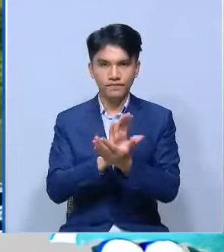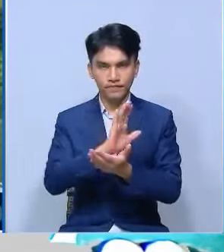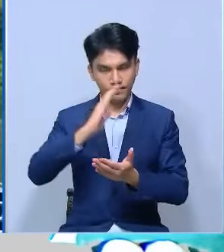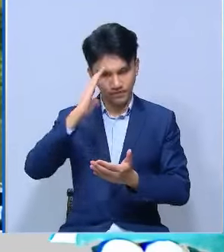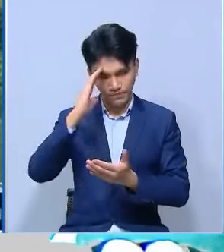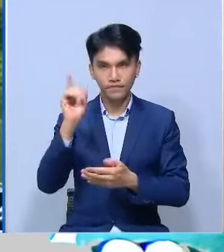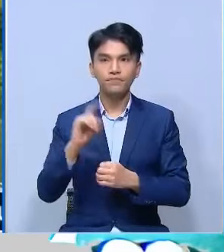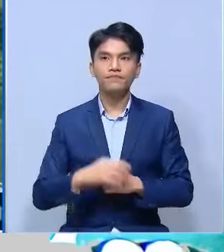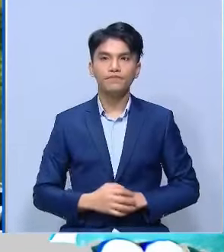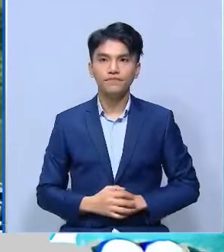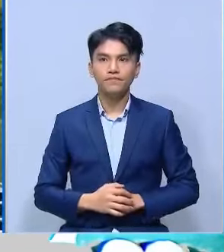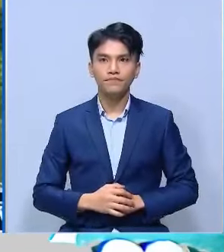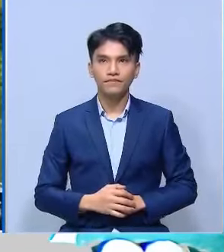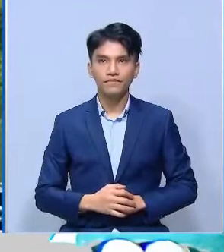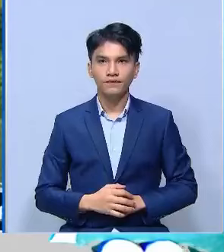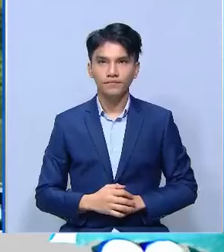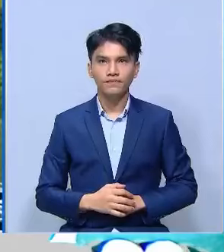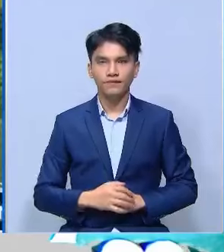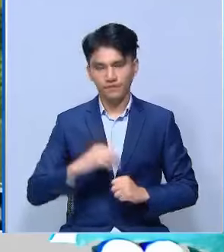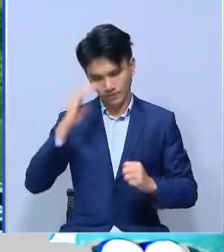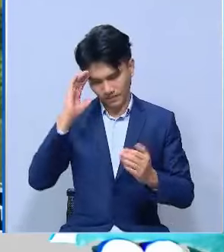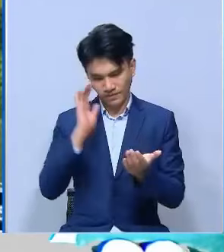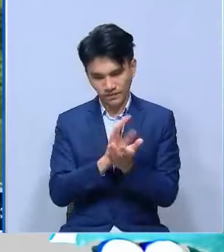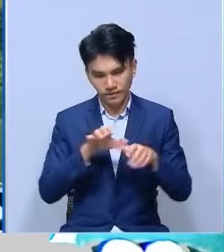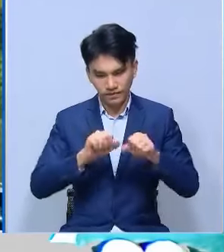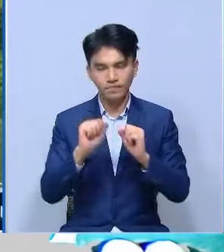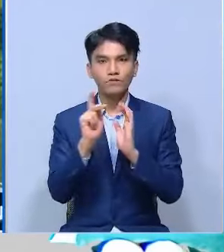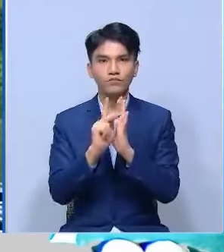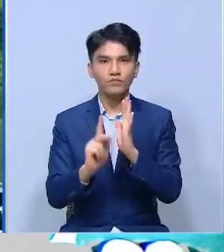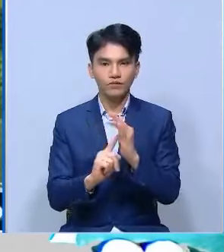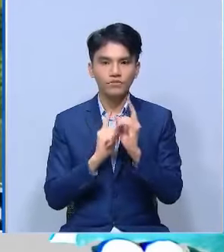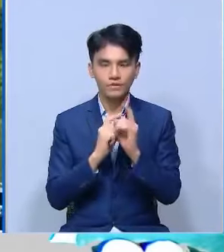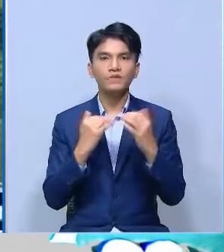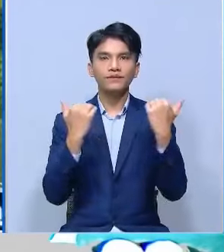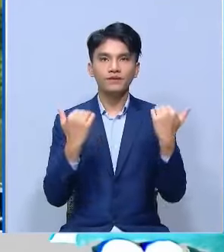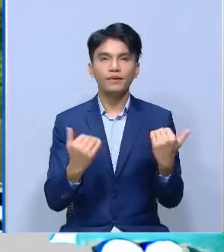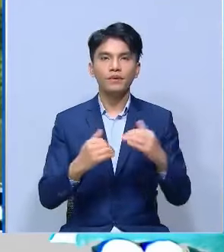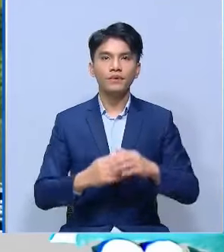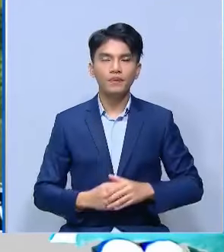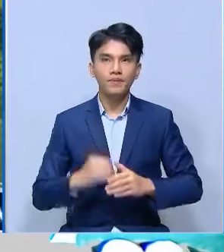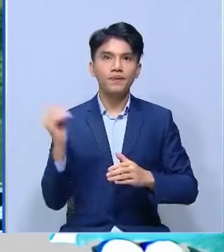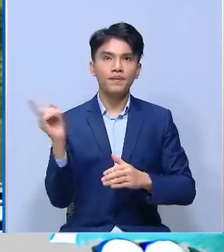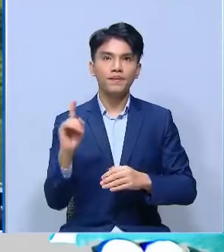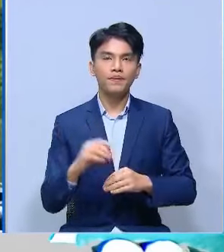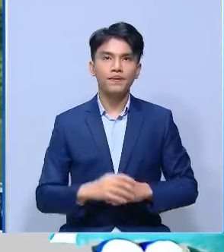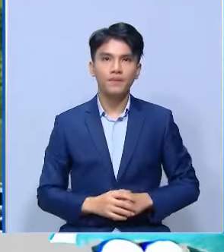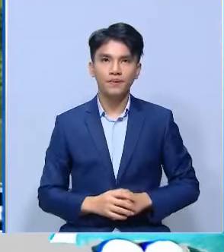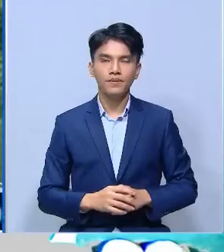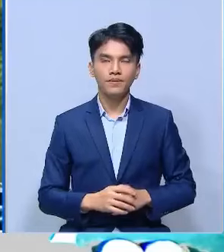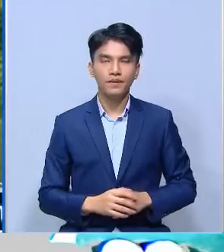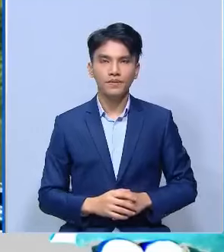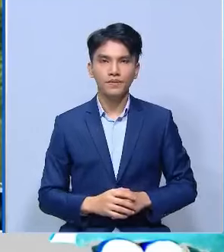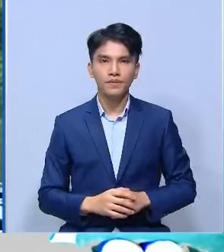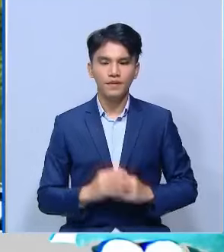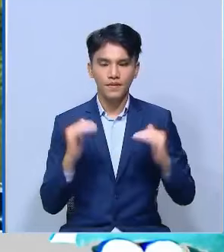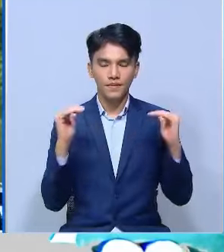ายนี้นะคะก็นำตัวส่งให้กับทางตำรวจดำเนินคดีแล้วนะคะซึ่งแน่นอนค่ะว่าเจ้าตัวเนี่ยคือเขารู้สึกว่าเขาไม่ได้รับ